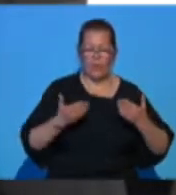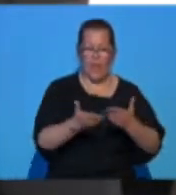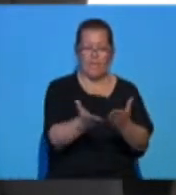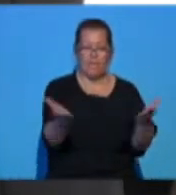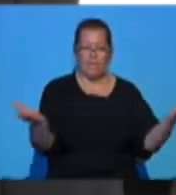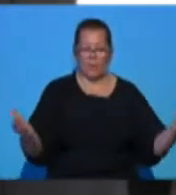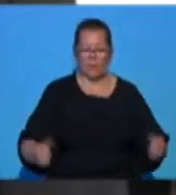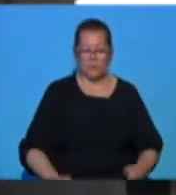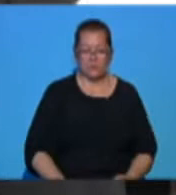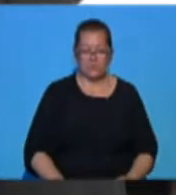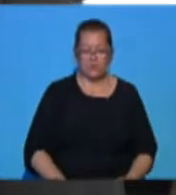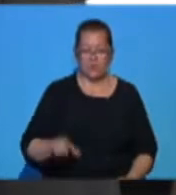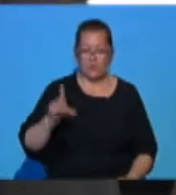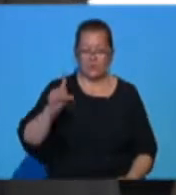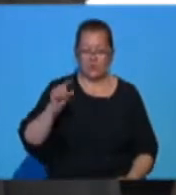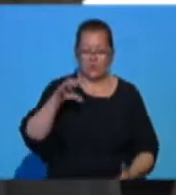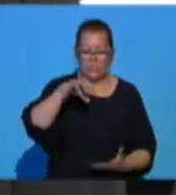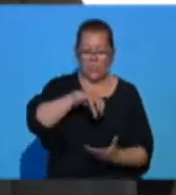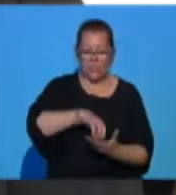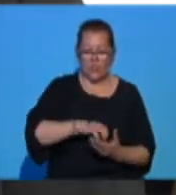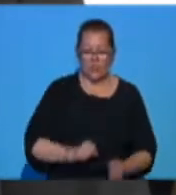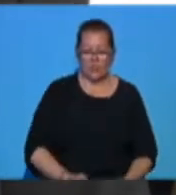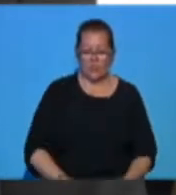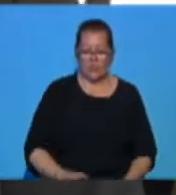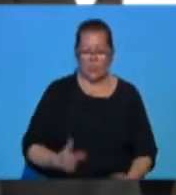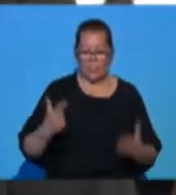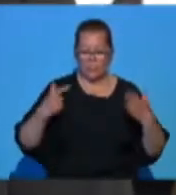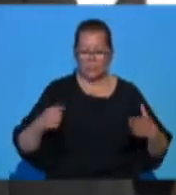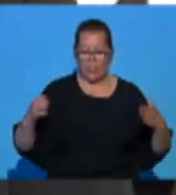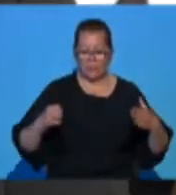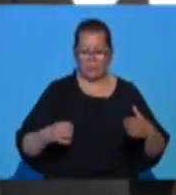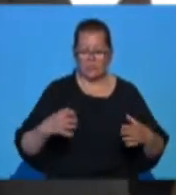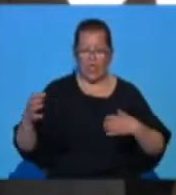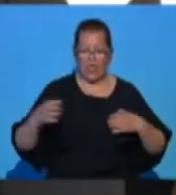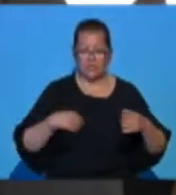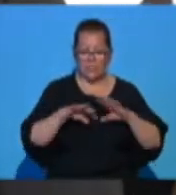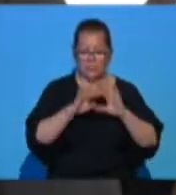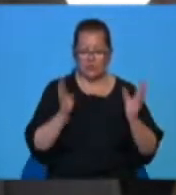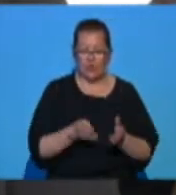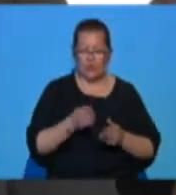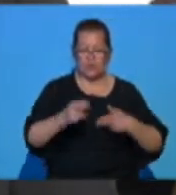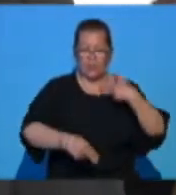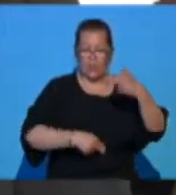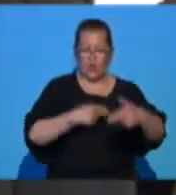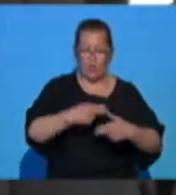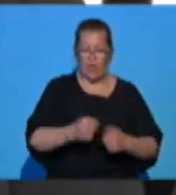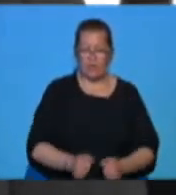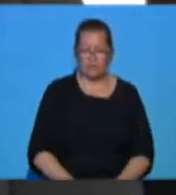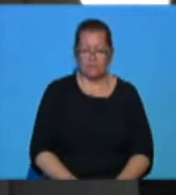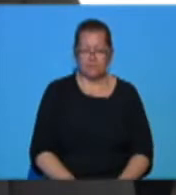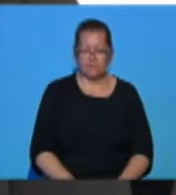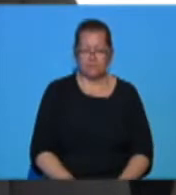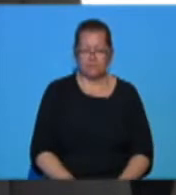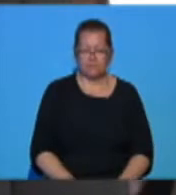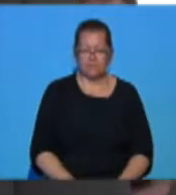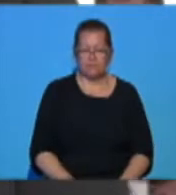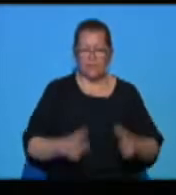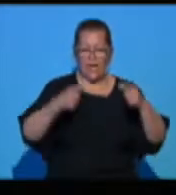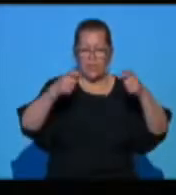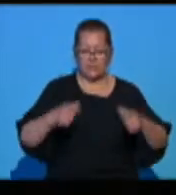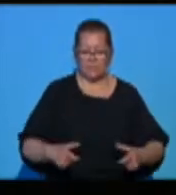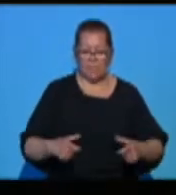nostru în peste 20 de spații. Aproape 700 de artiști din întreaga lume ne vor bucura. Avem și un